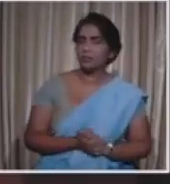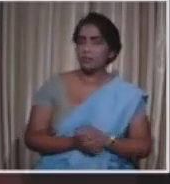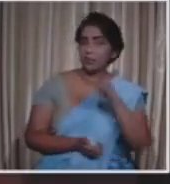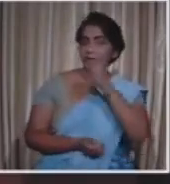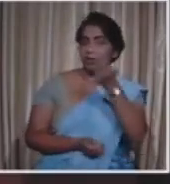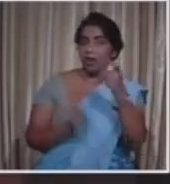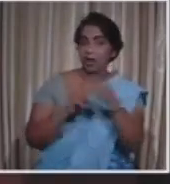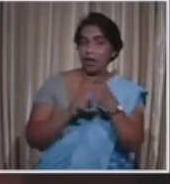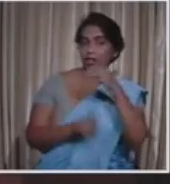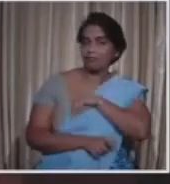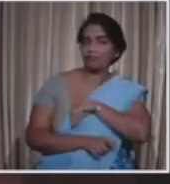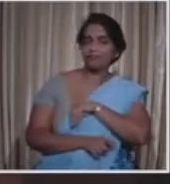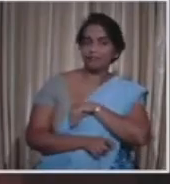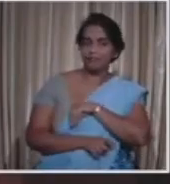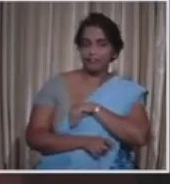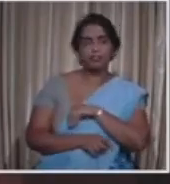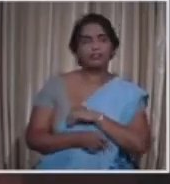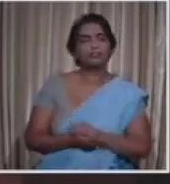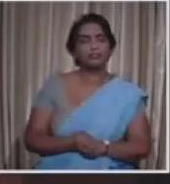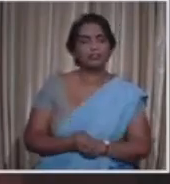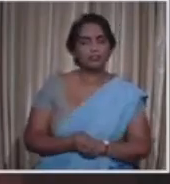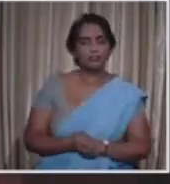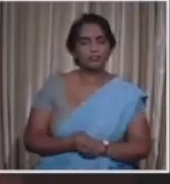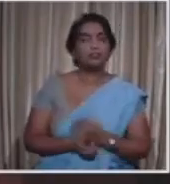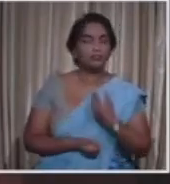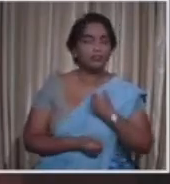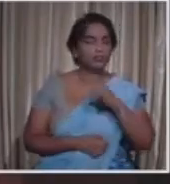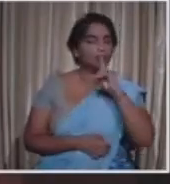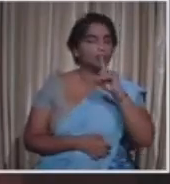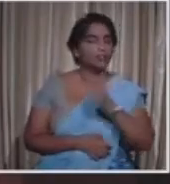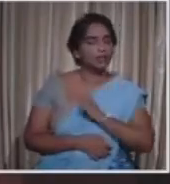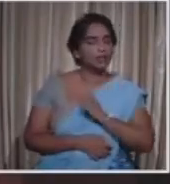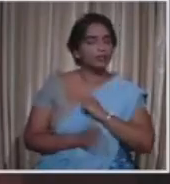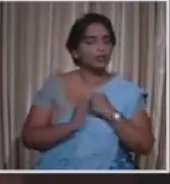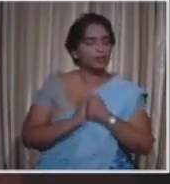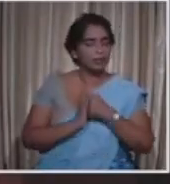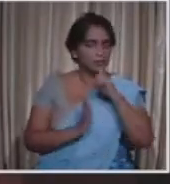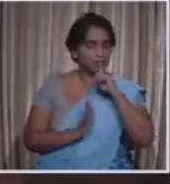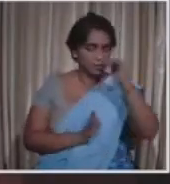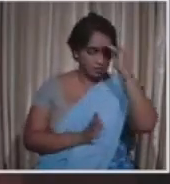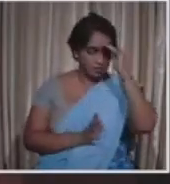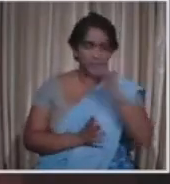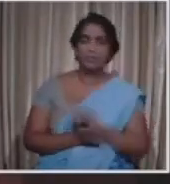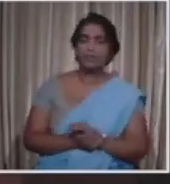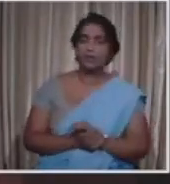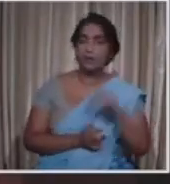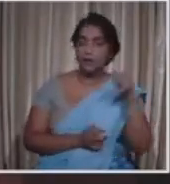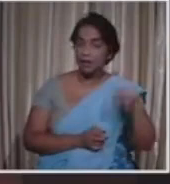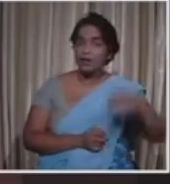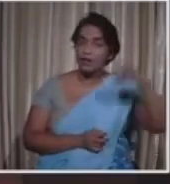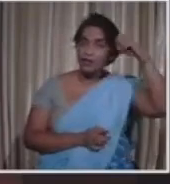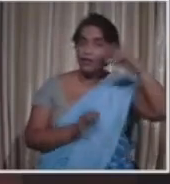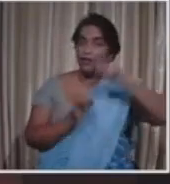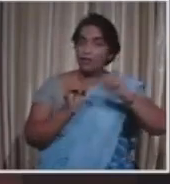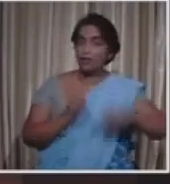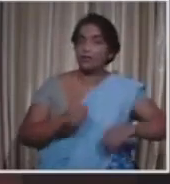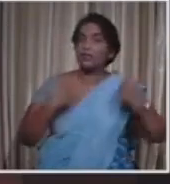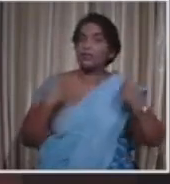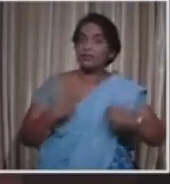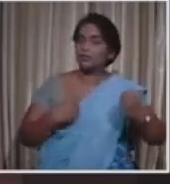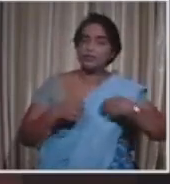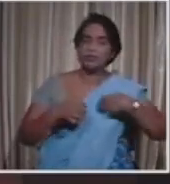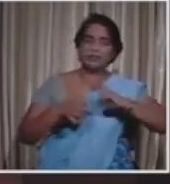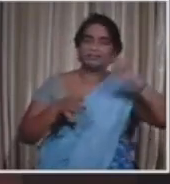සාක්කුවේ ඩොලර් ටික දාගන්න මං කියන්න කැමතියි ගරු කතානායකතුමනි දැන් මේ විදුලි බල මණ්ඩලයේ සභාපතිවරයා අයින්